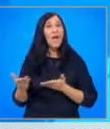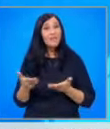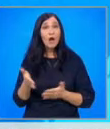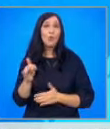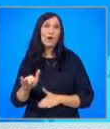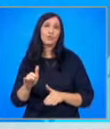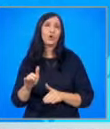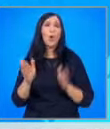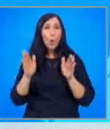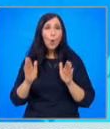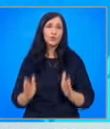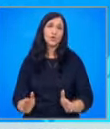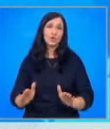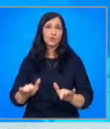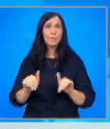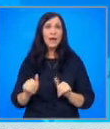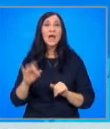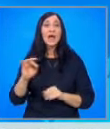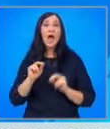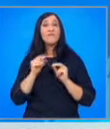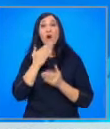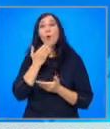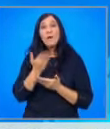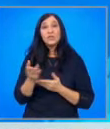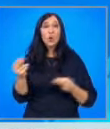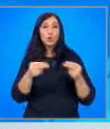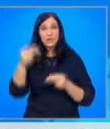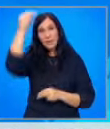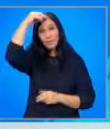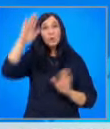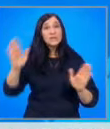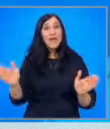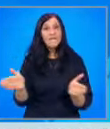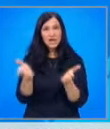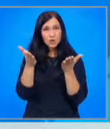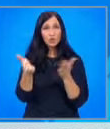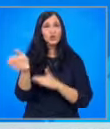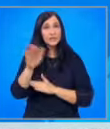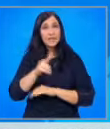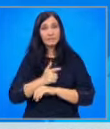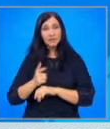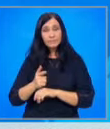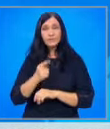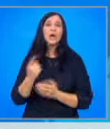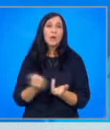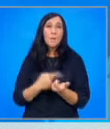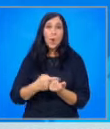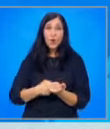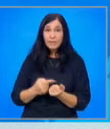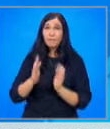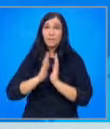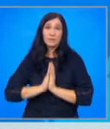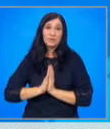той бъде окончателно приет. Радев обяви, че консултациите с Български възход ще бъдат следващата седмица и за пореден път